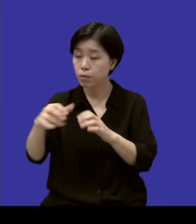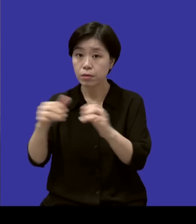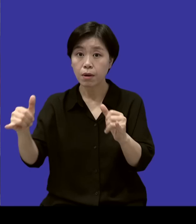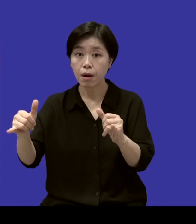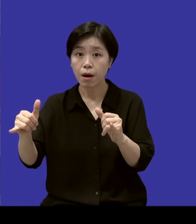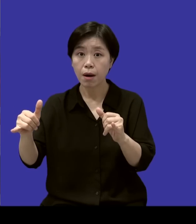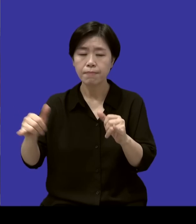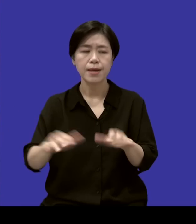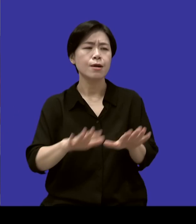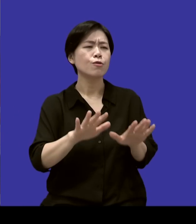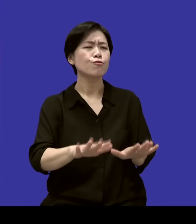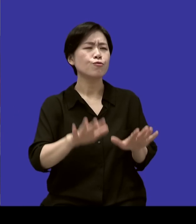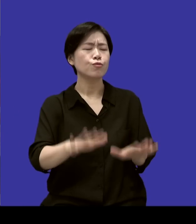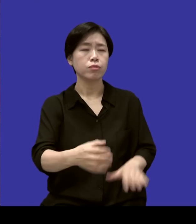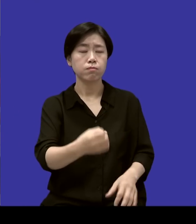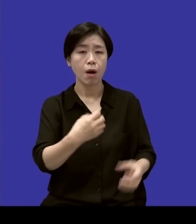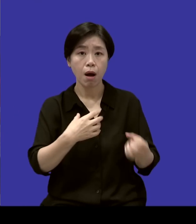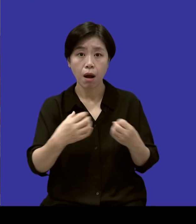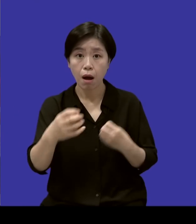병이 되는 거예요. 예.